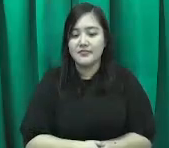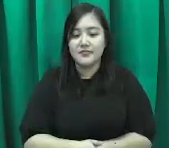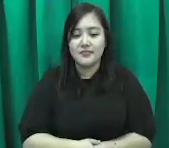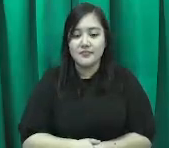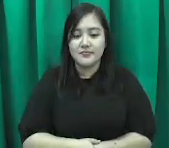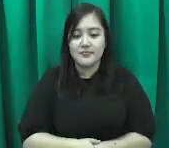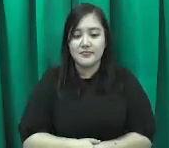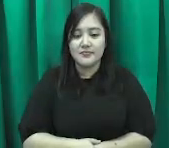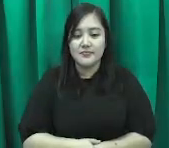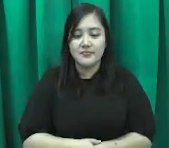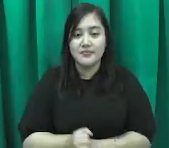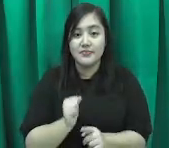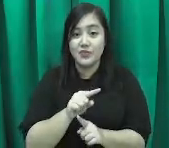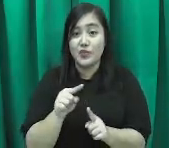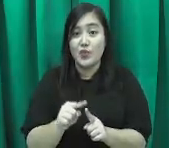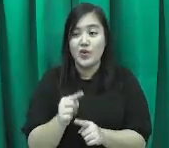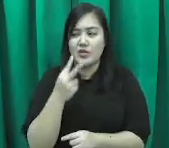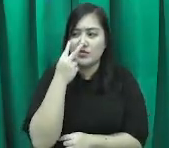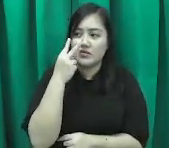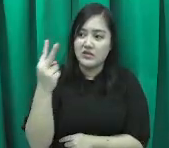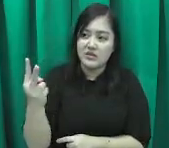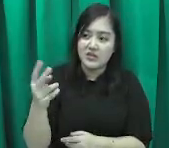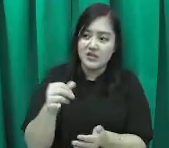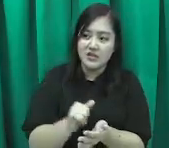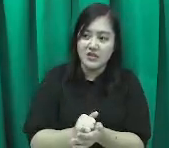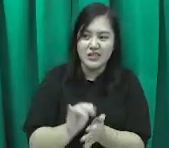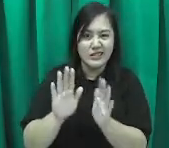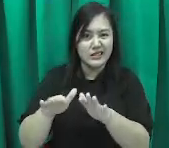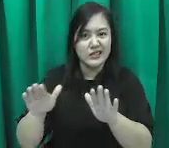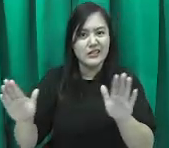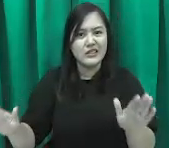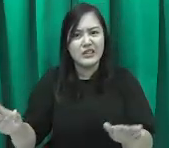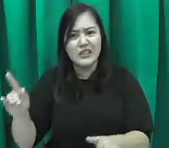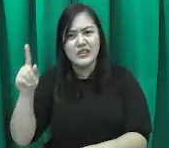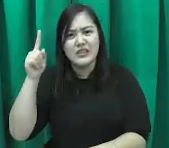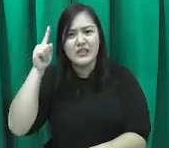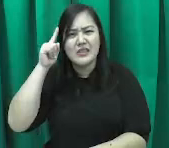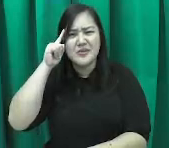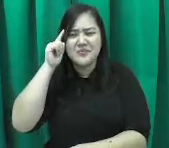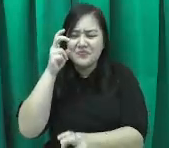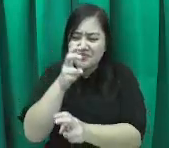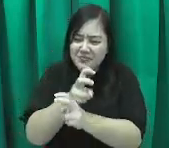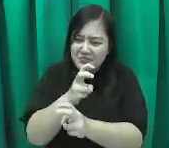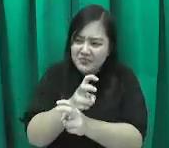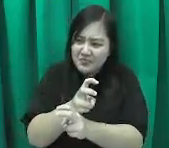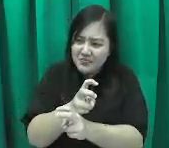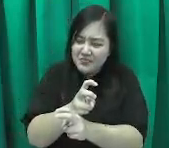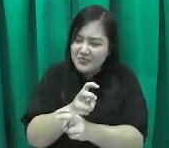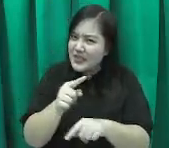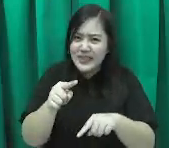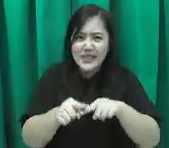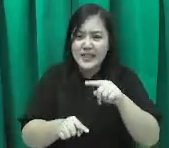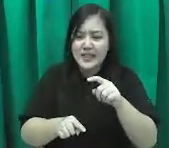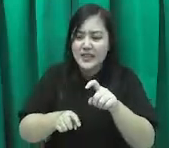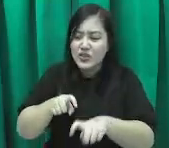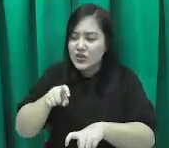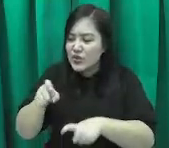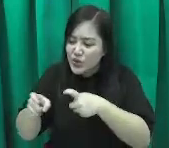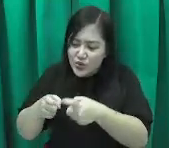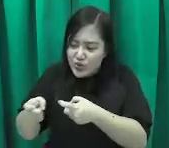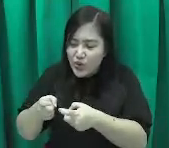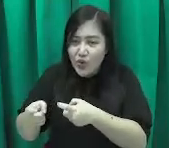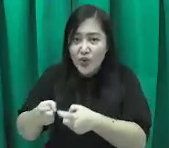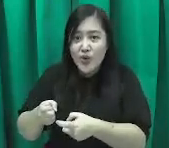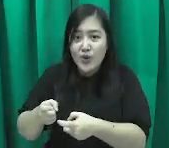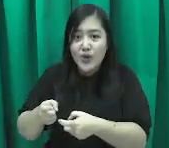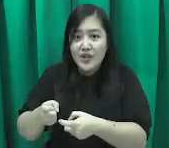nakikita natin, tumitigas na talaga yung anak natin, yeah. Yung hindi na natin nakokontrol na hindi na lumalaban na sa atin,